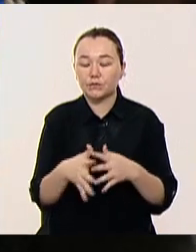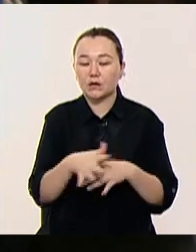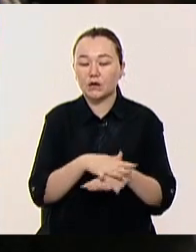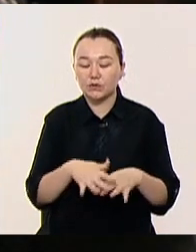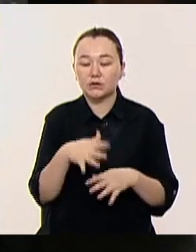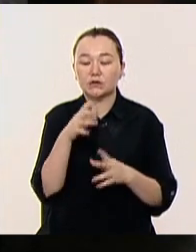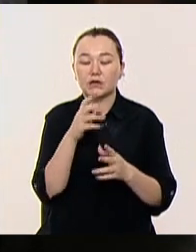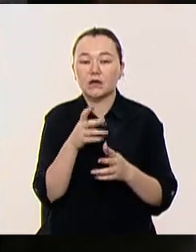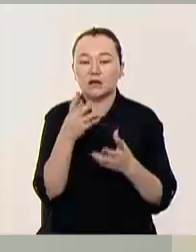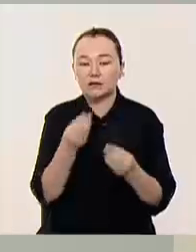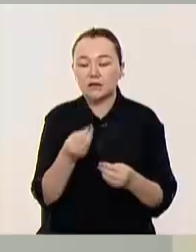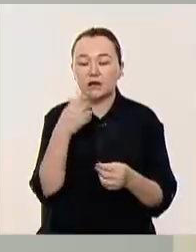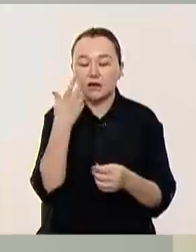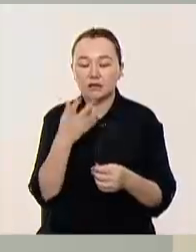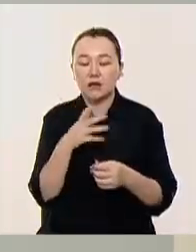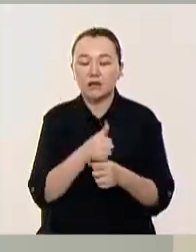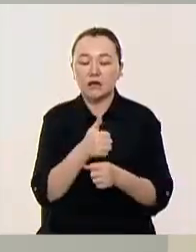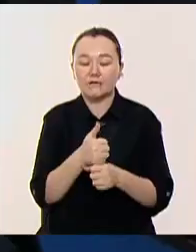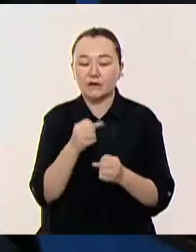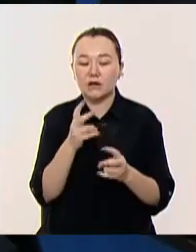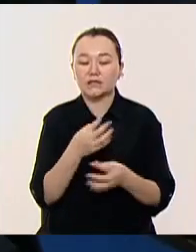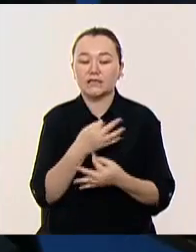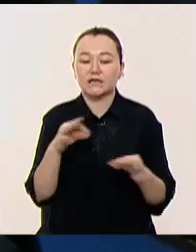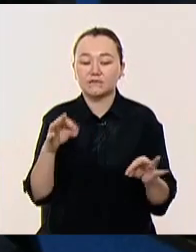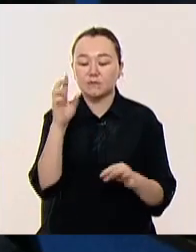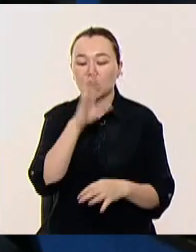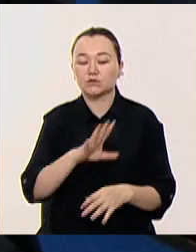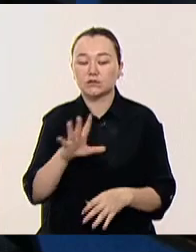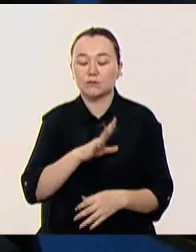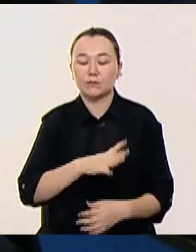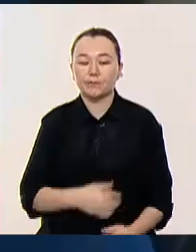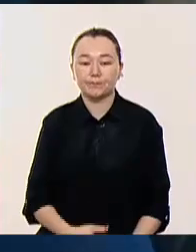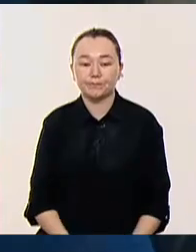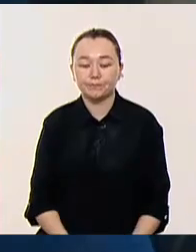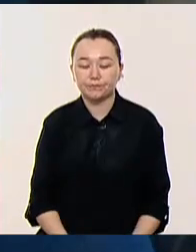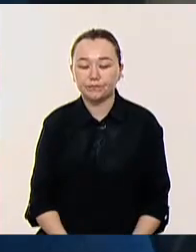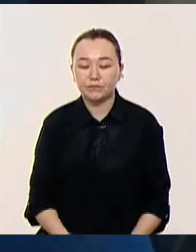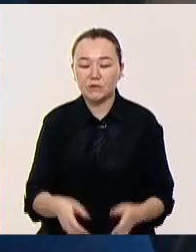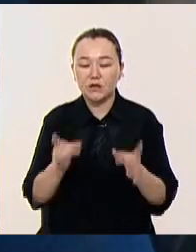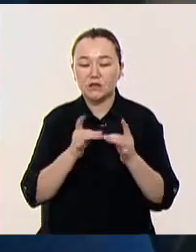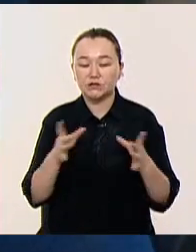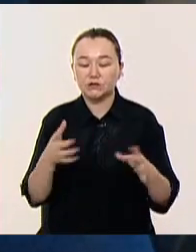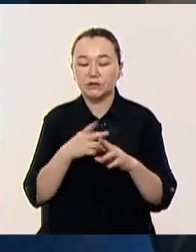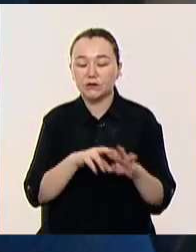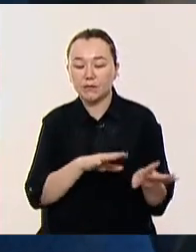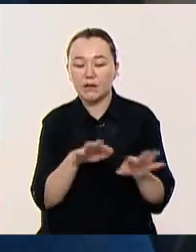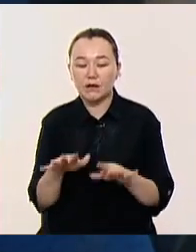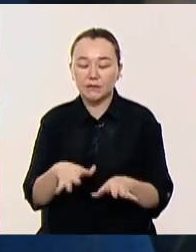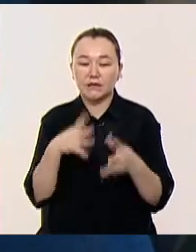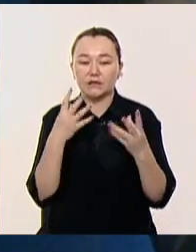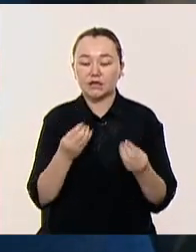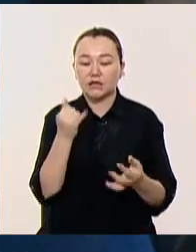когда Казахстан заложил свои основы как независимое государство. Торжественное мероприятие в честь